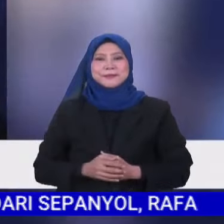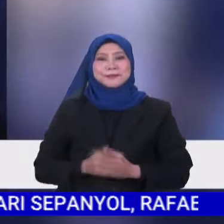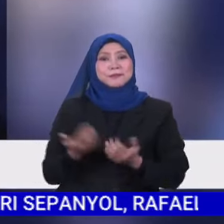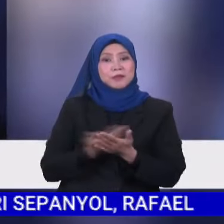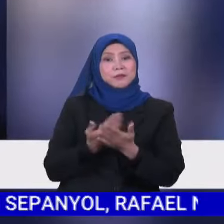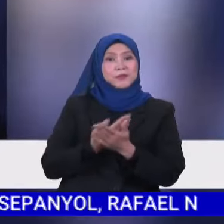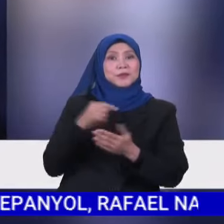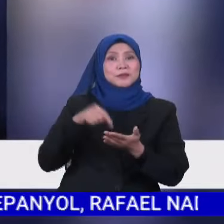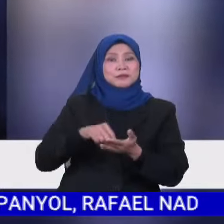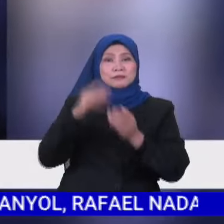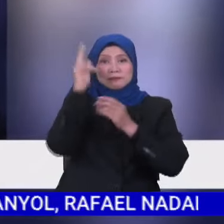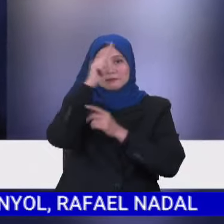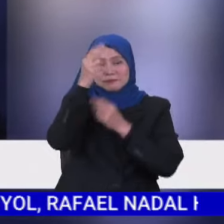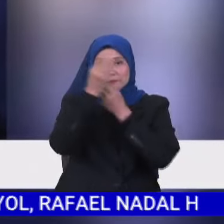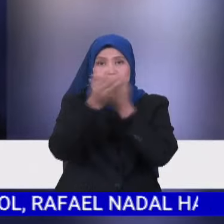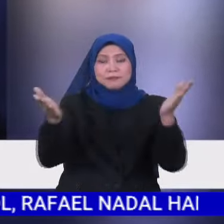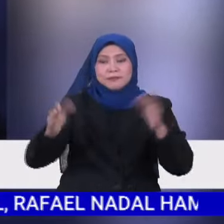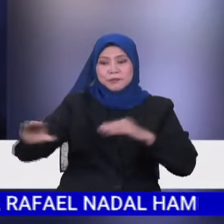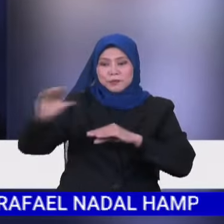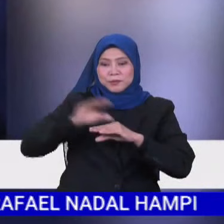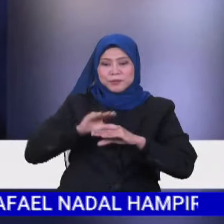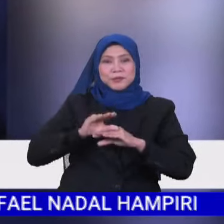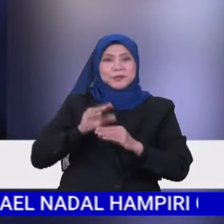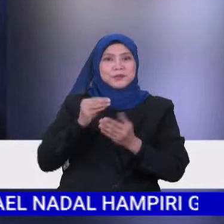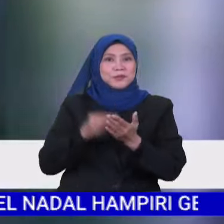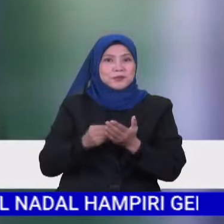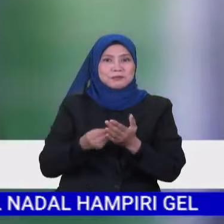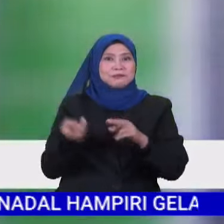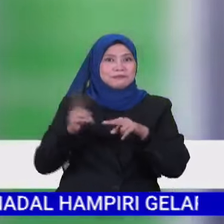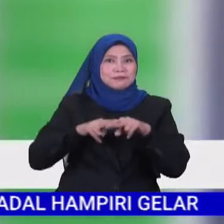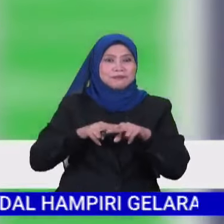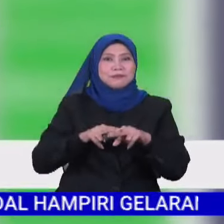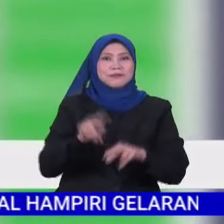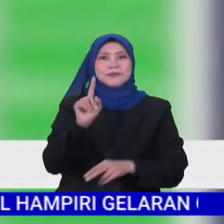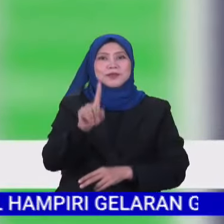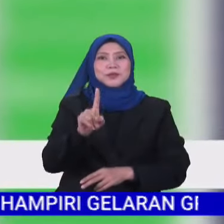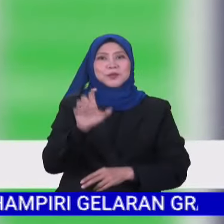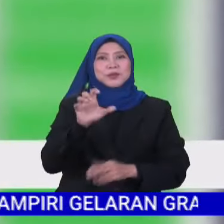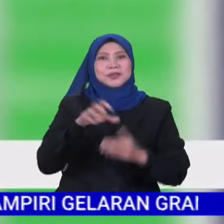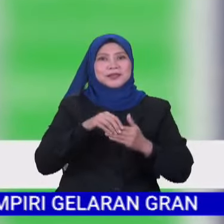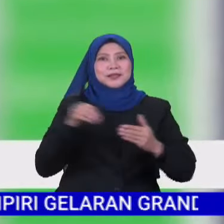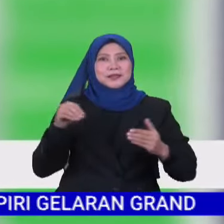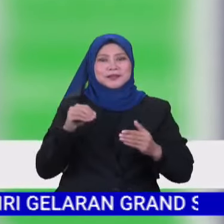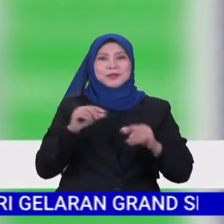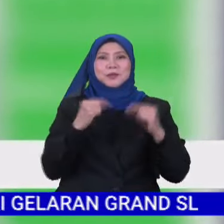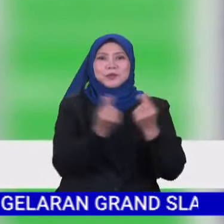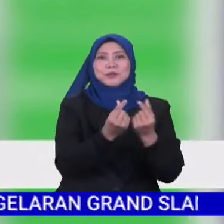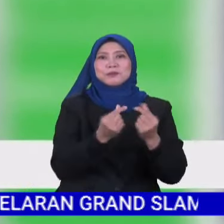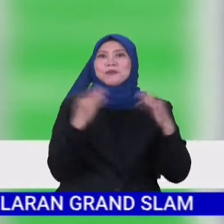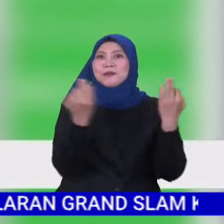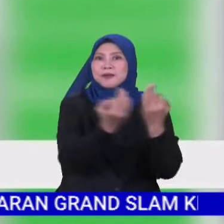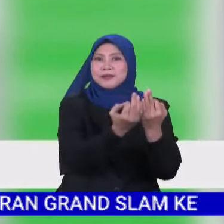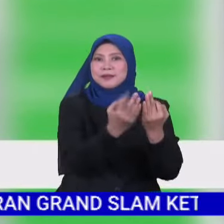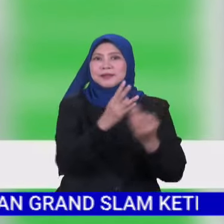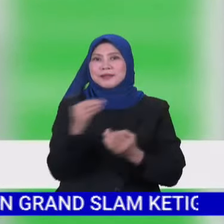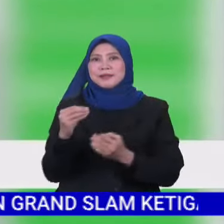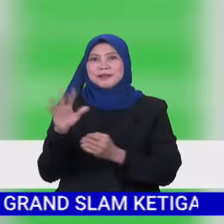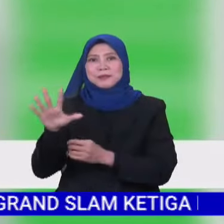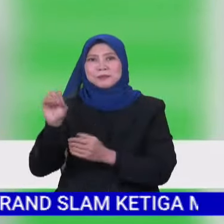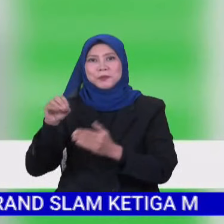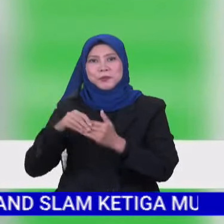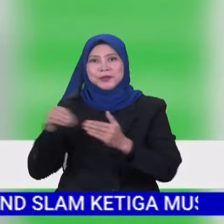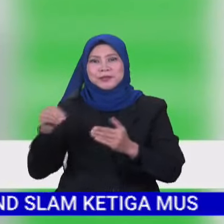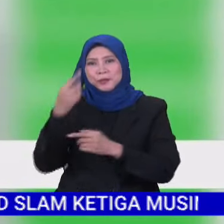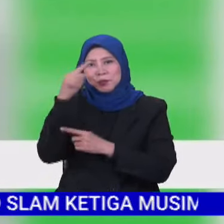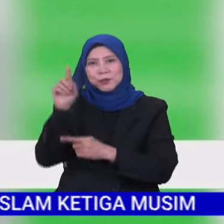baru-baru ini kerajaan mengumkan tambahan bantuan keluarga Malaysia BGM sebanyak 100 Ringgit bagi kategori isi rumah dan 50